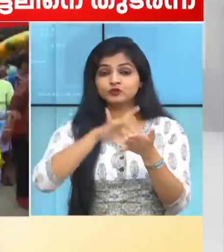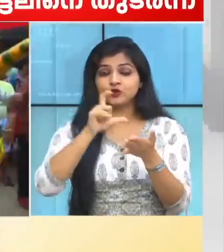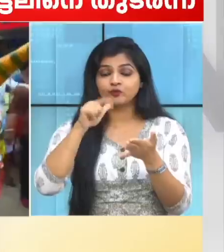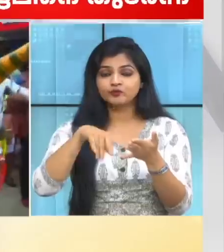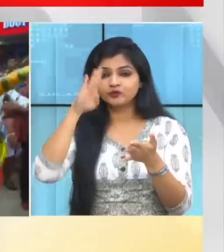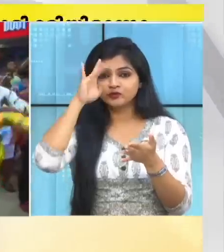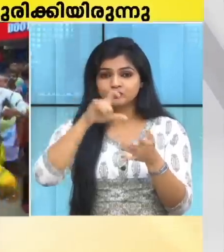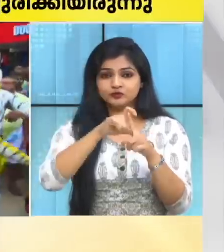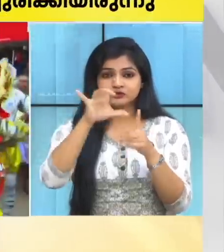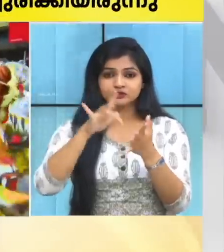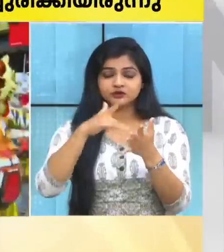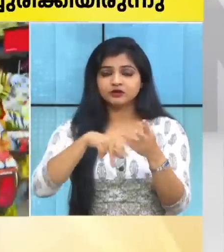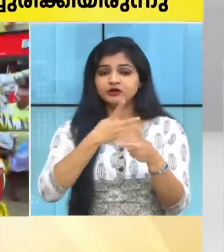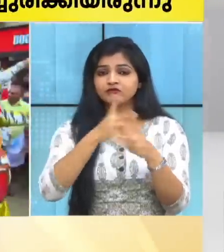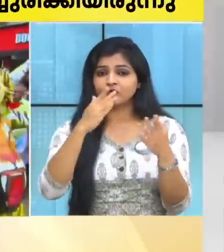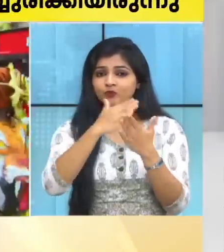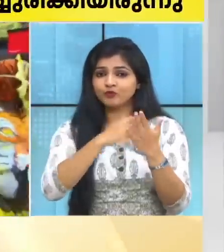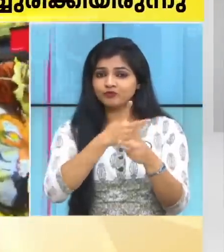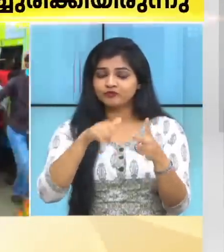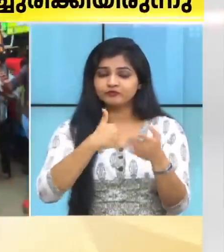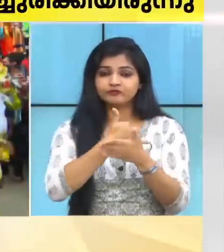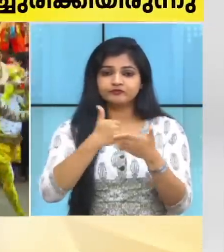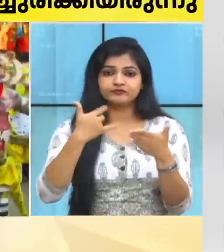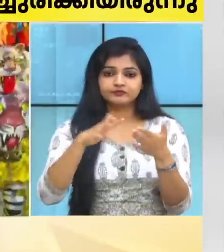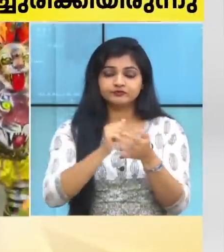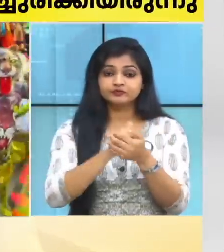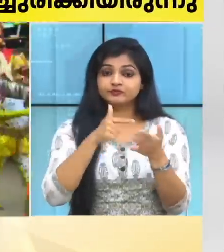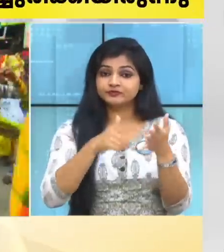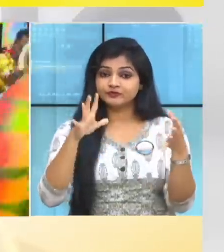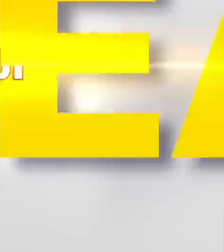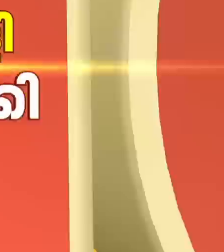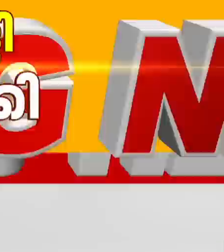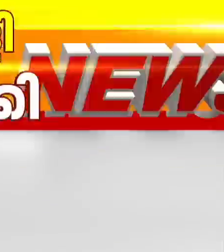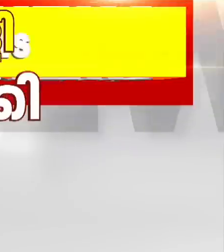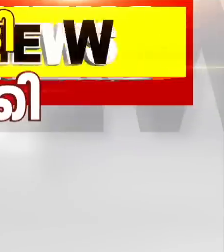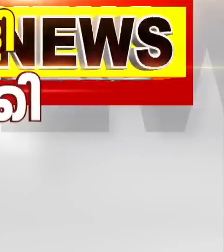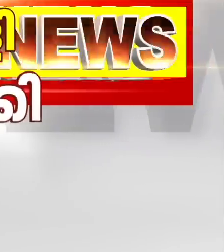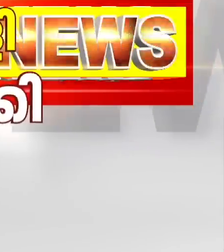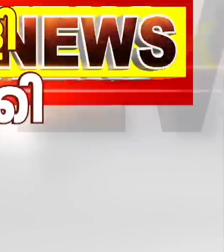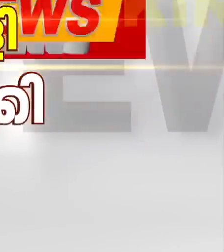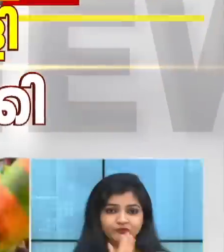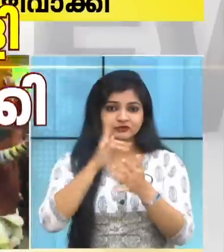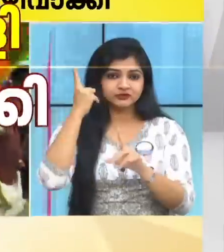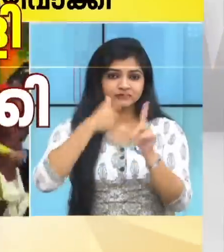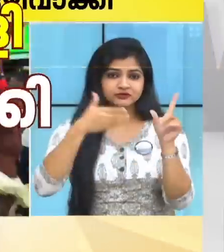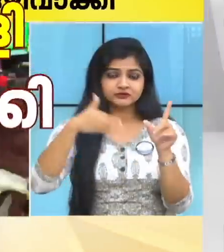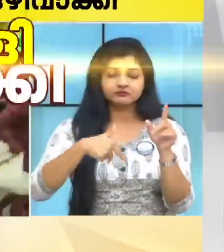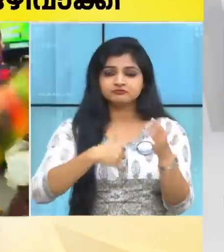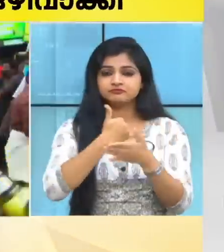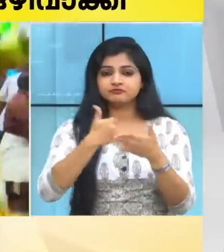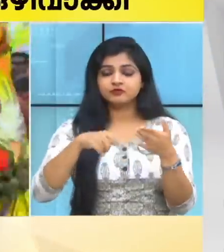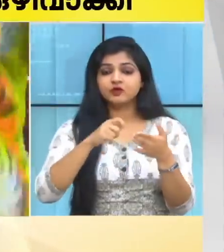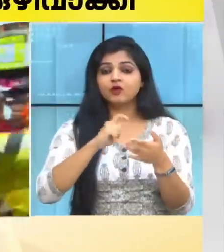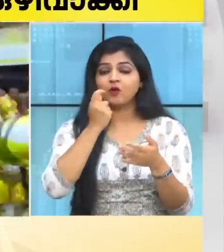ജില്ലയിലെ വിവിധ പരിപാടികൾ റദ്ദാക്കിയിരിക്കുന്നത്. ഇതിന്റെ ഭാഗമായിക്കൊണ്ടാണ് ഈ പുലികളി ഒഴിവാക്കാനുള്ള തീരുമാനത്തിലേക്ക് എത്തിയിരിക്കുന്നത്. ഈ ഓണാഘോഷങ്ങൾക്ക്